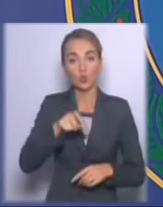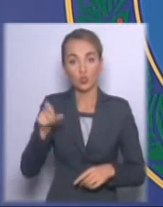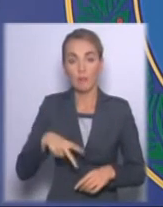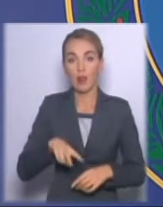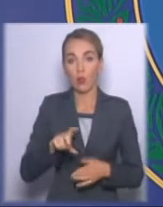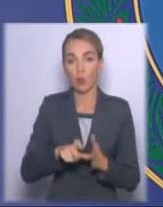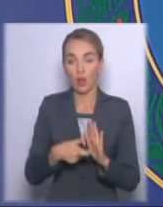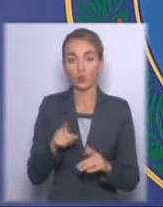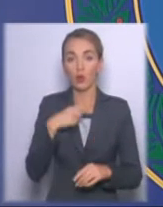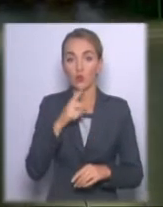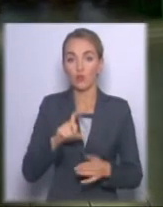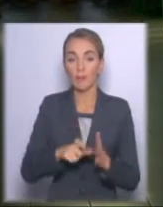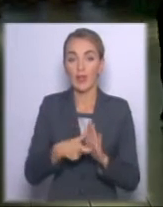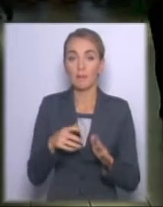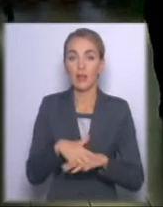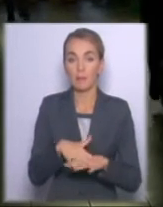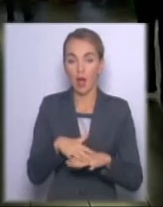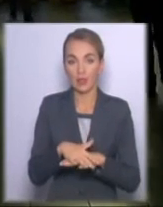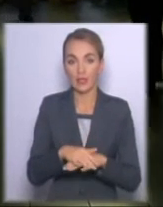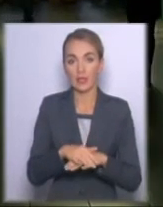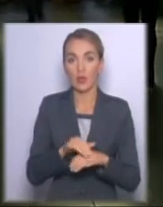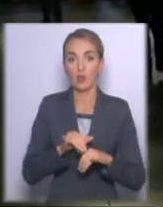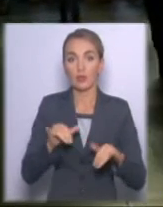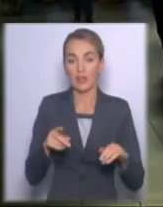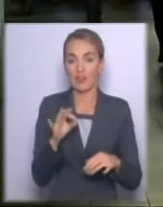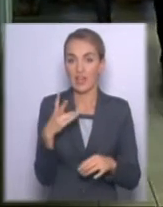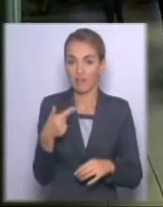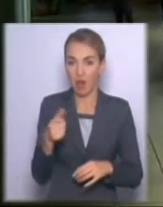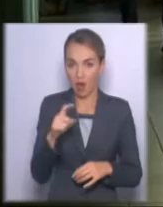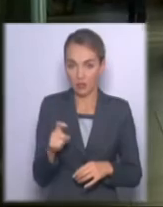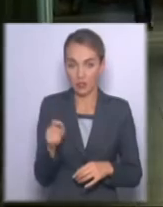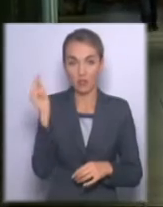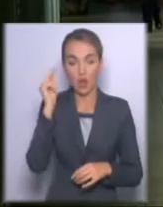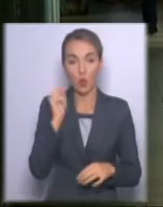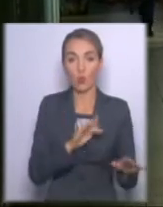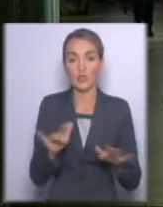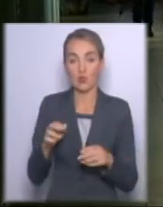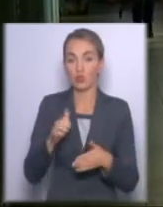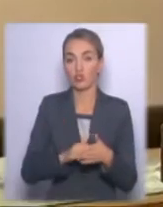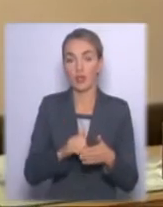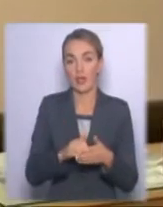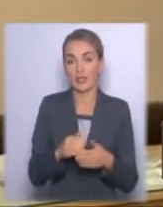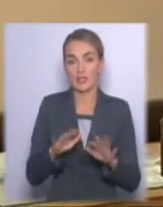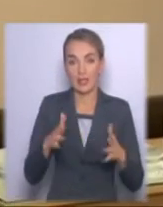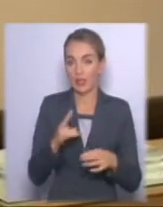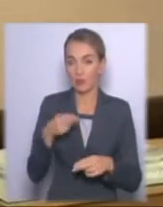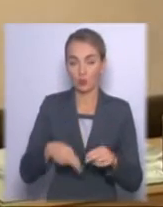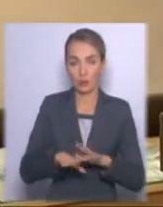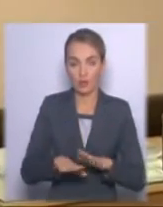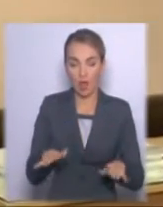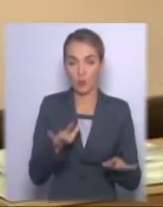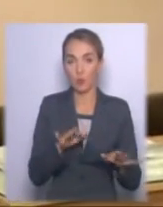класу кажуть, що у кабінеті математики розпилили перцевий газ. Навчального процесу через інцидент не призупиняли. Подія не вплине